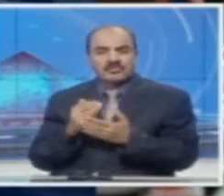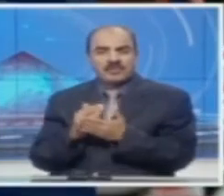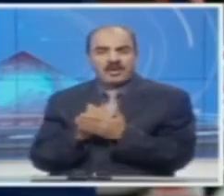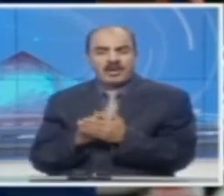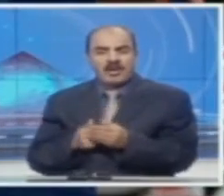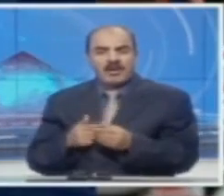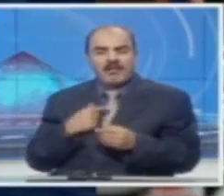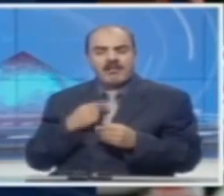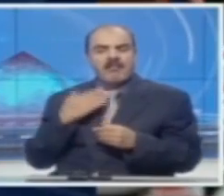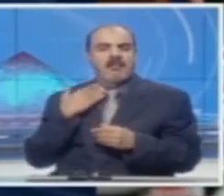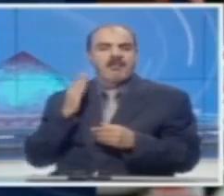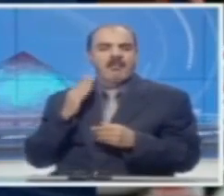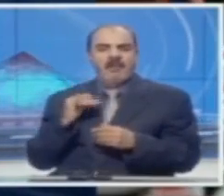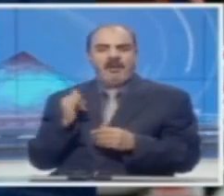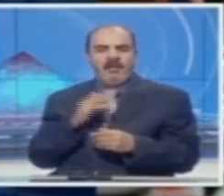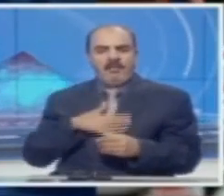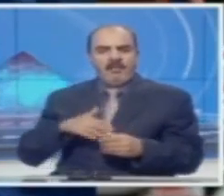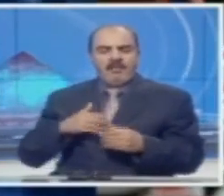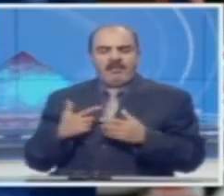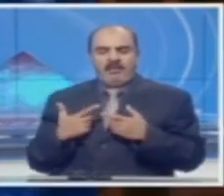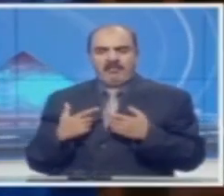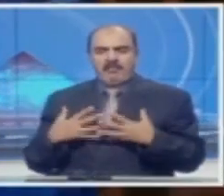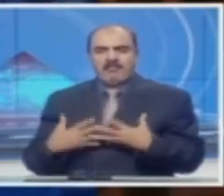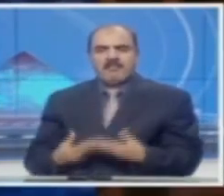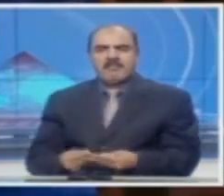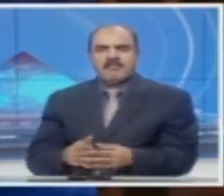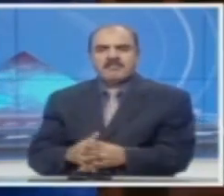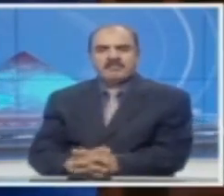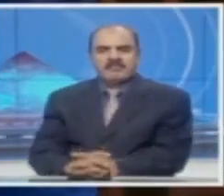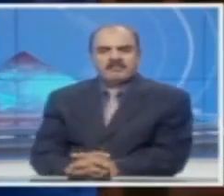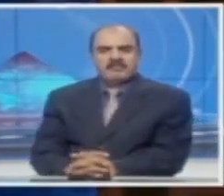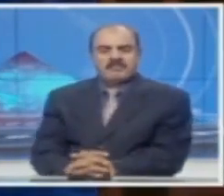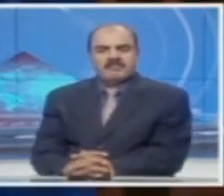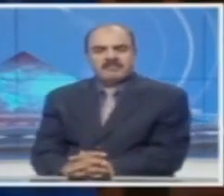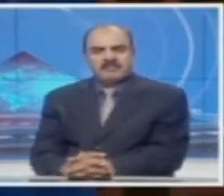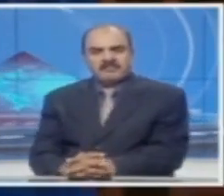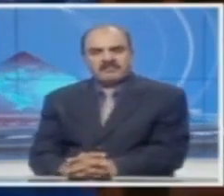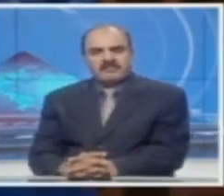استرداد الكرامة العربية خلال حرب أكتوبر.